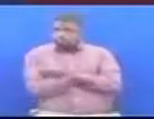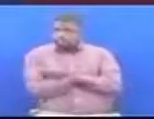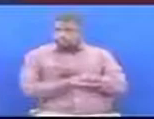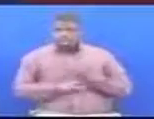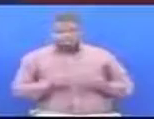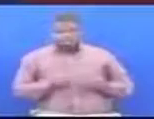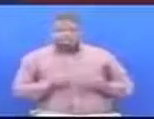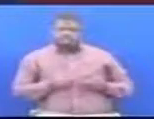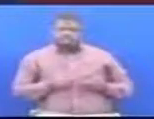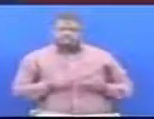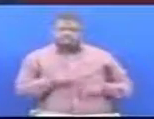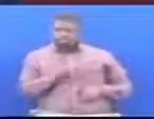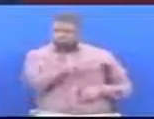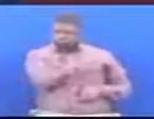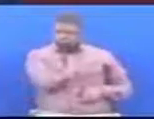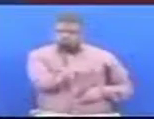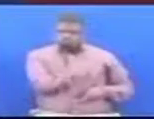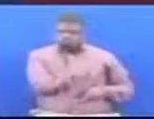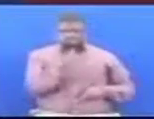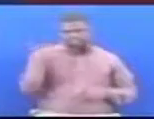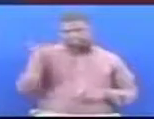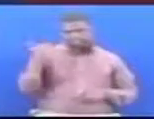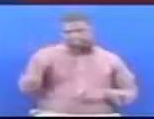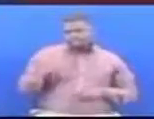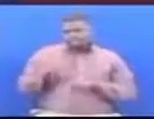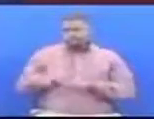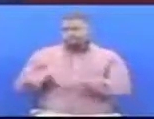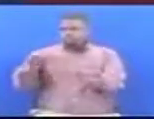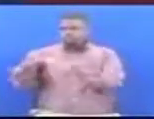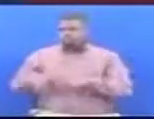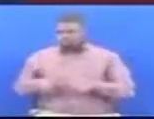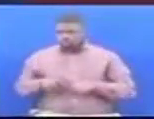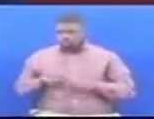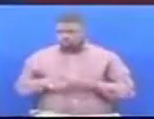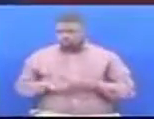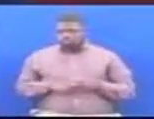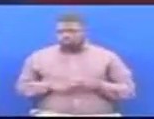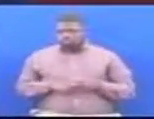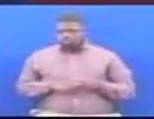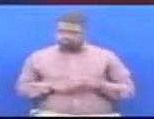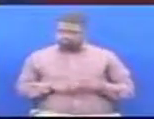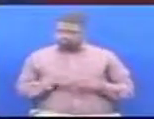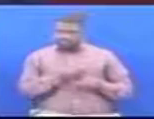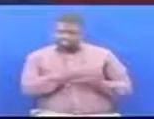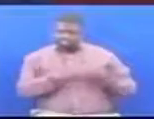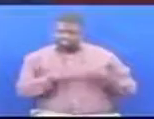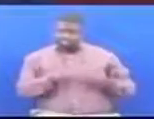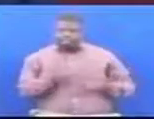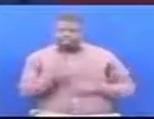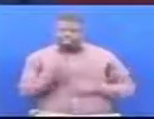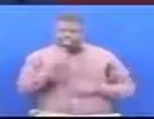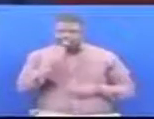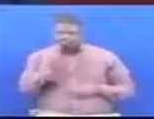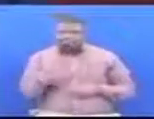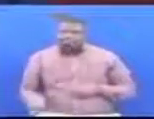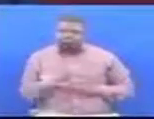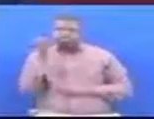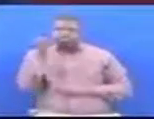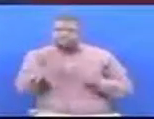ni kwamba akiwa mbunge kuna wakati aliwahi kuitwa mzee kulipua mabomu. Akiwa hapa